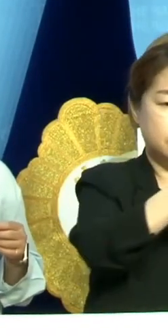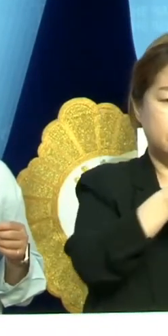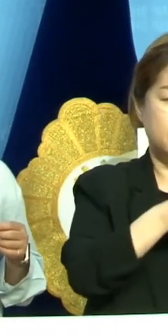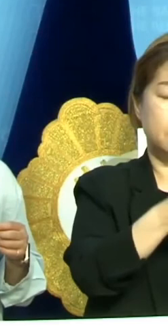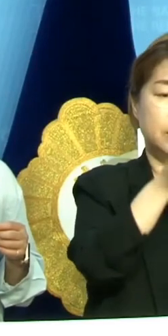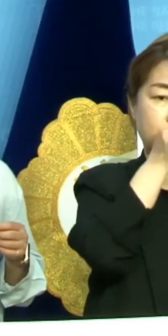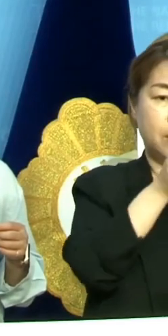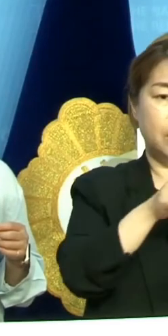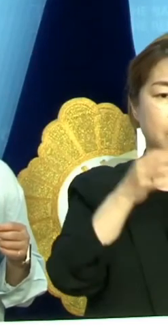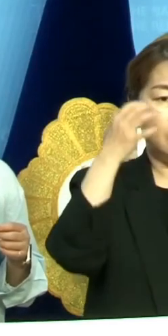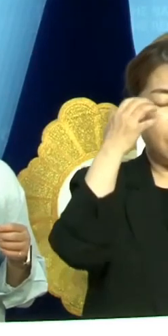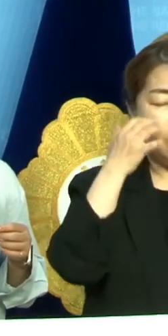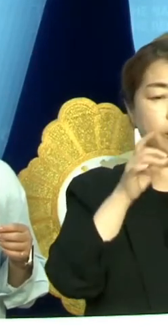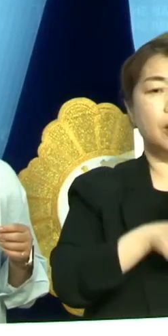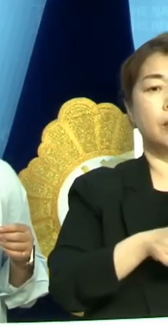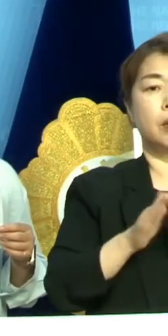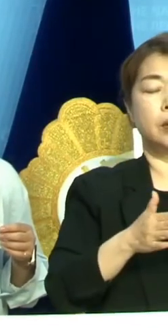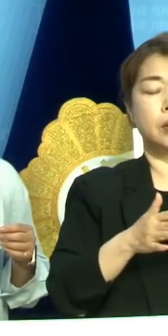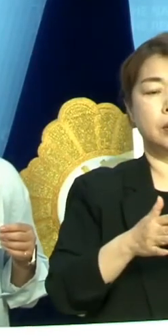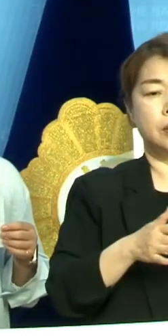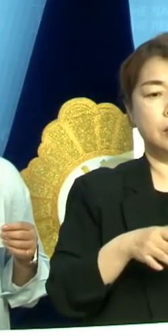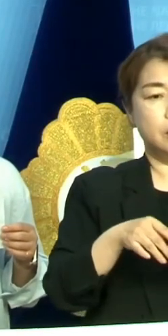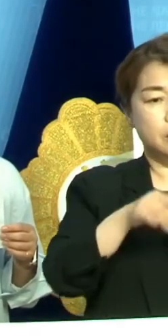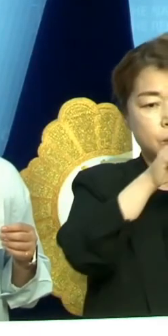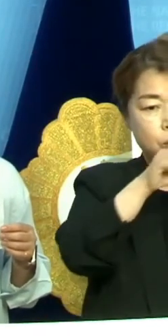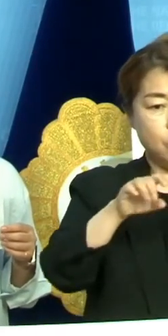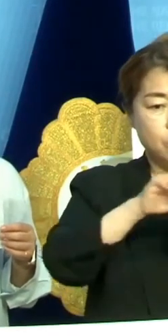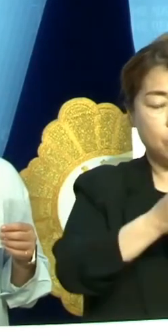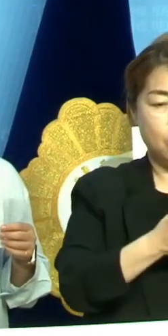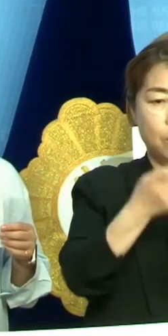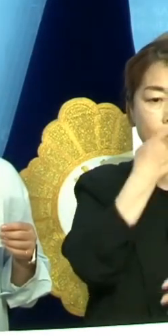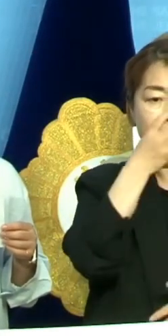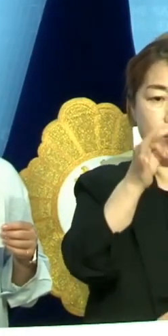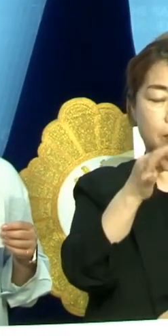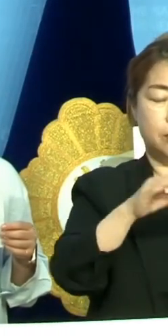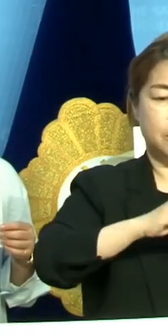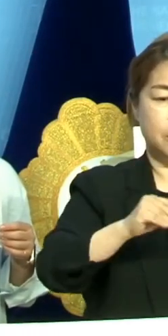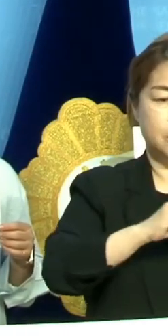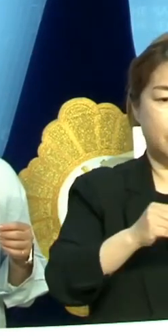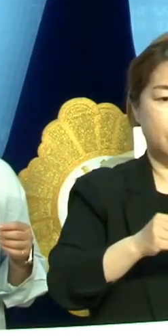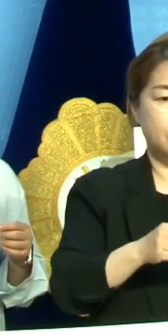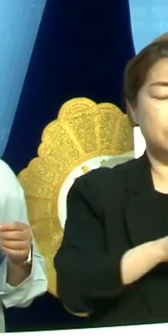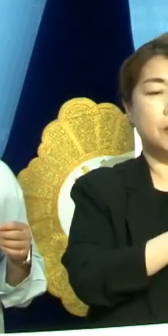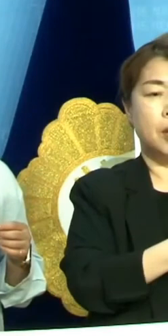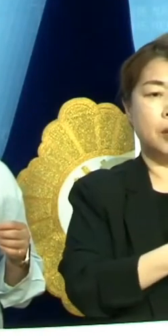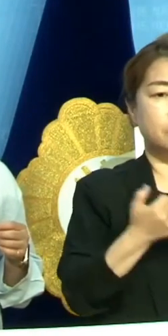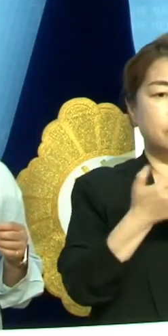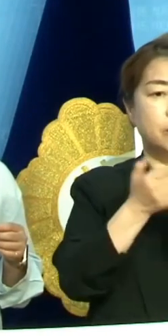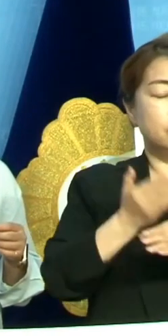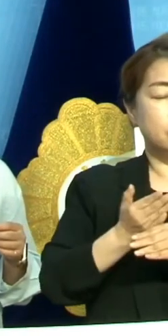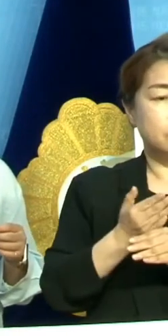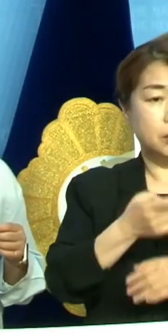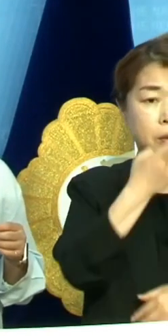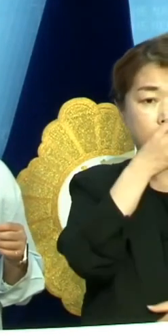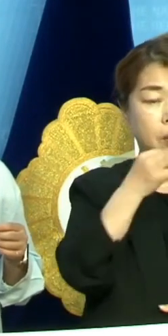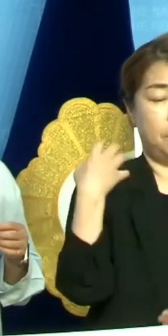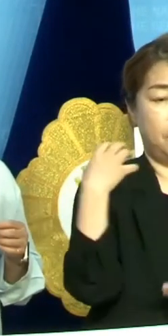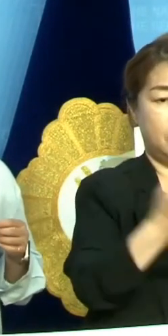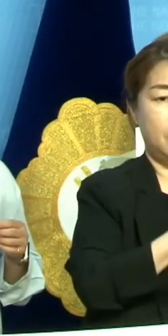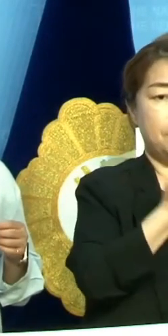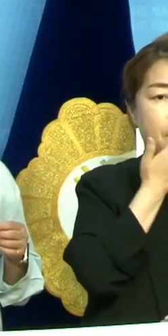접어 들어서야 대학들이 시 포인트 데 등록금 반환 대책을 발표하고 있습니다 등록금 반환 이 가능했지만